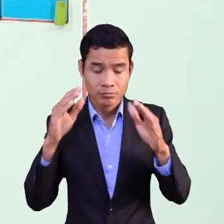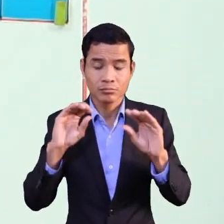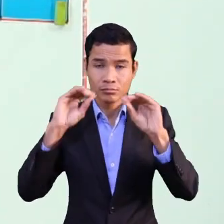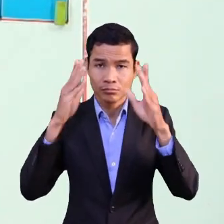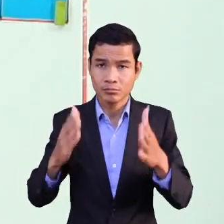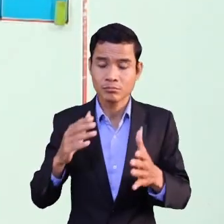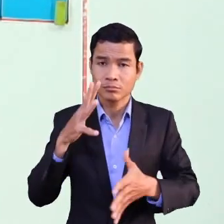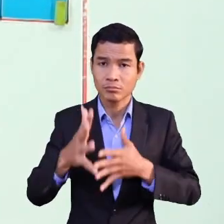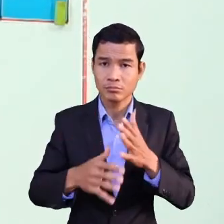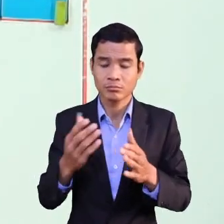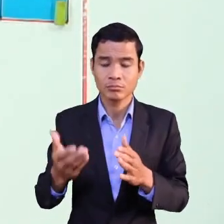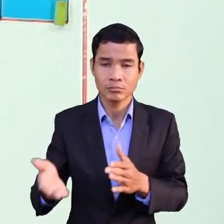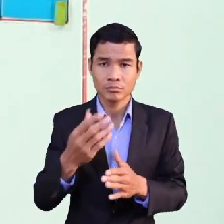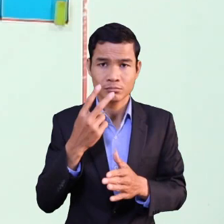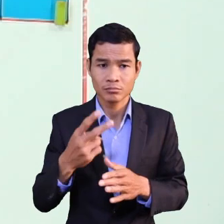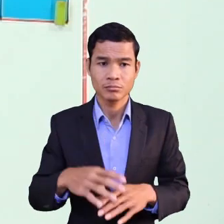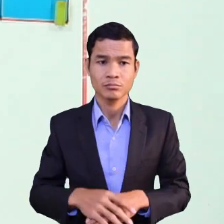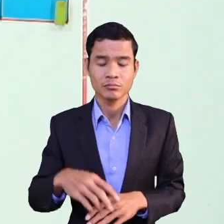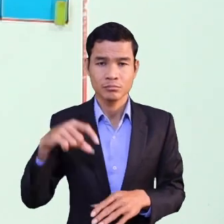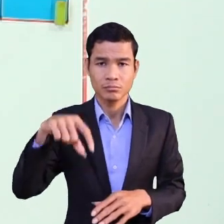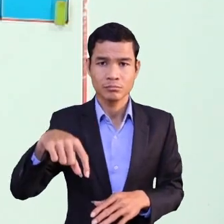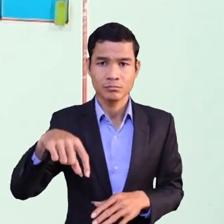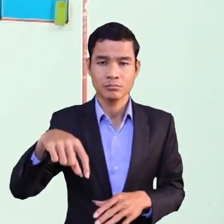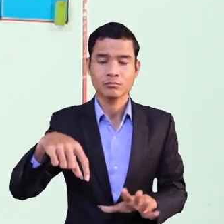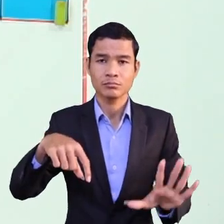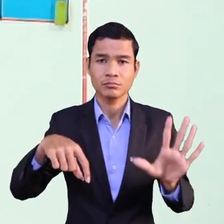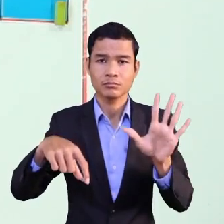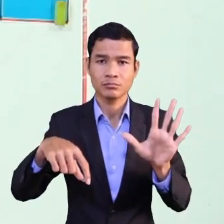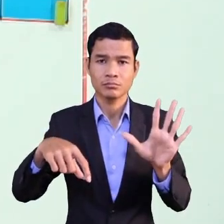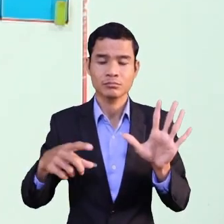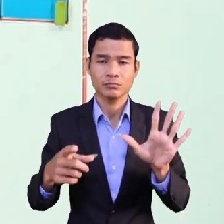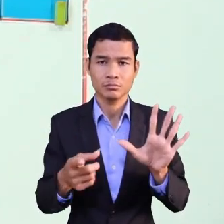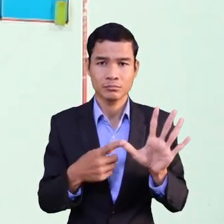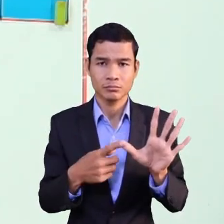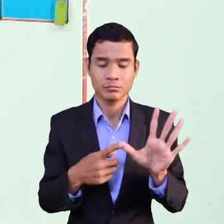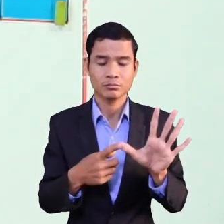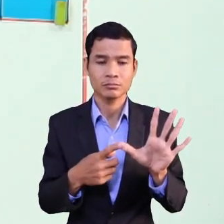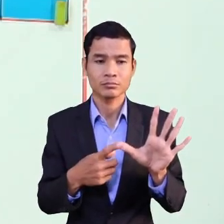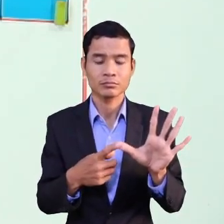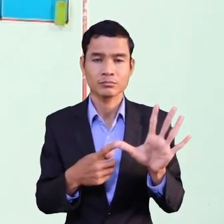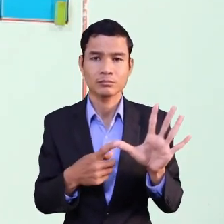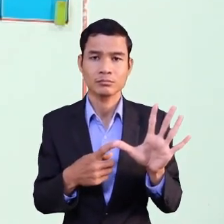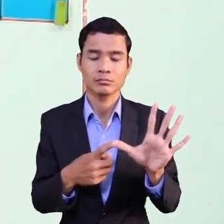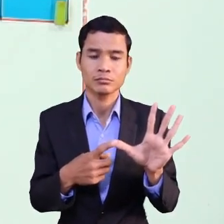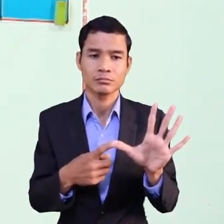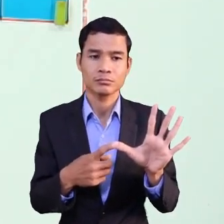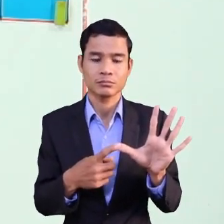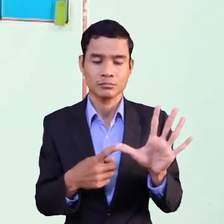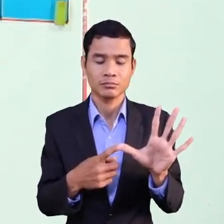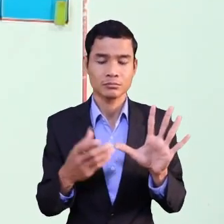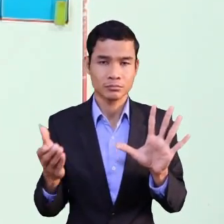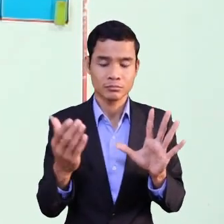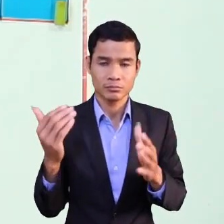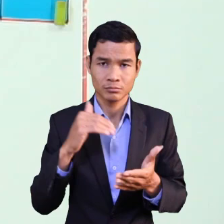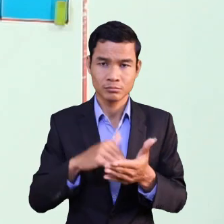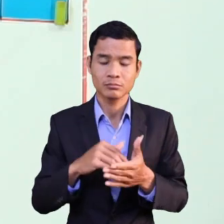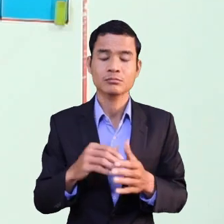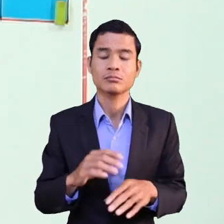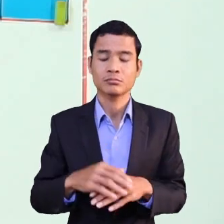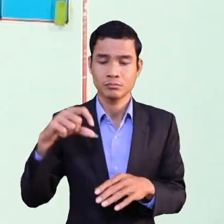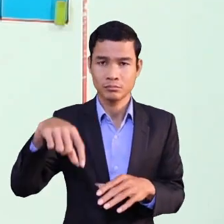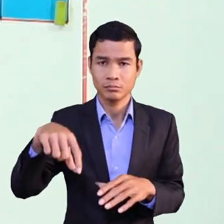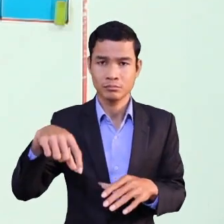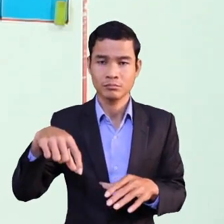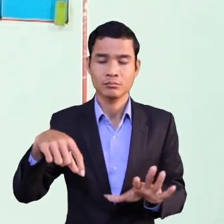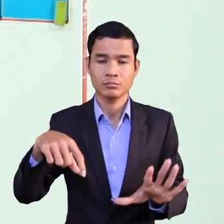ឲ្យកូនស្ដាប់ចាកអាកចាកូនស្ដាប់ម្ដងទៀត